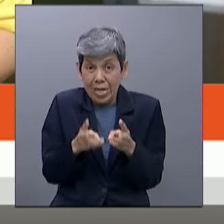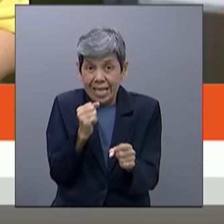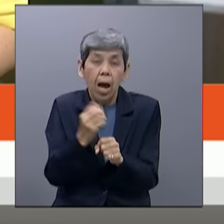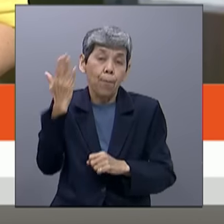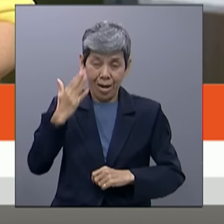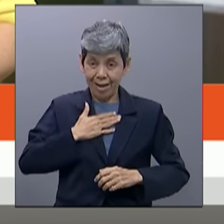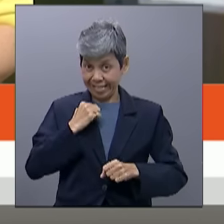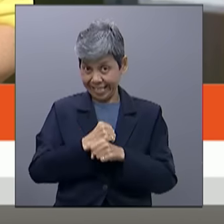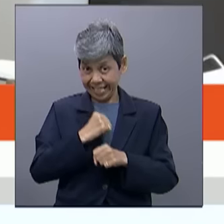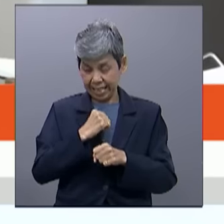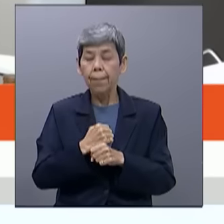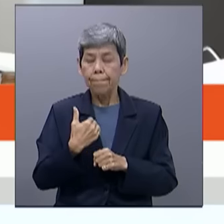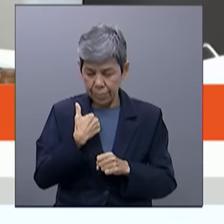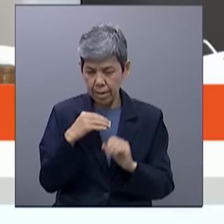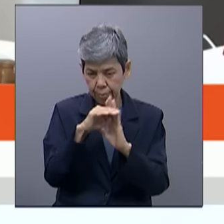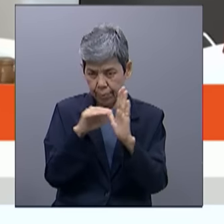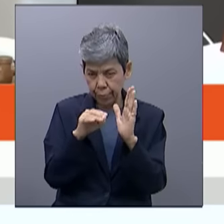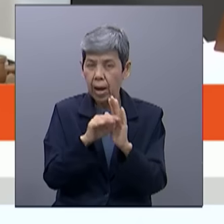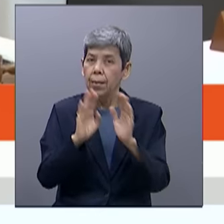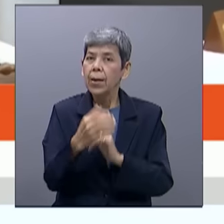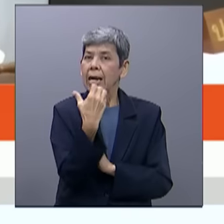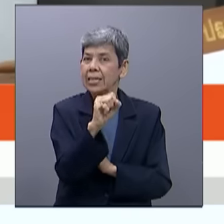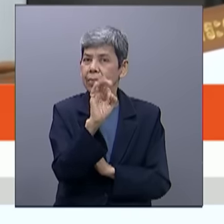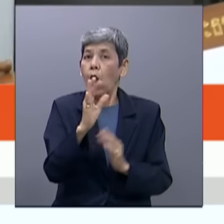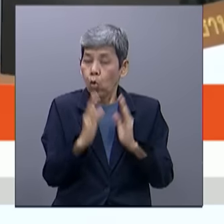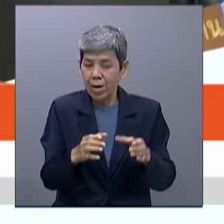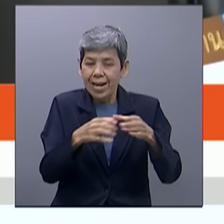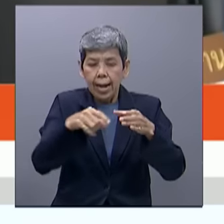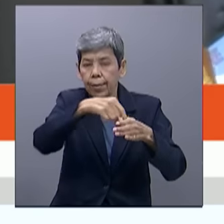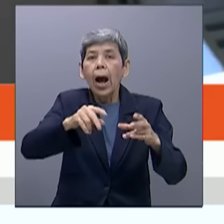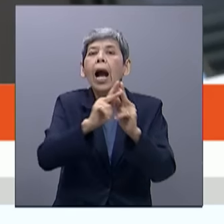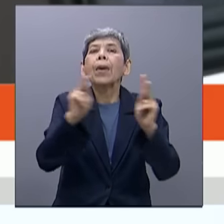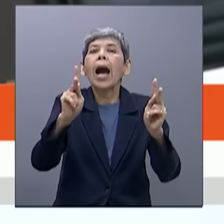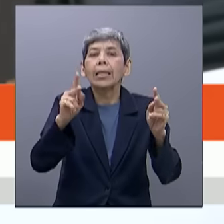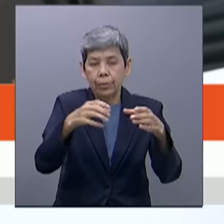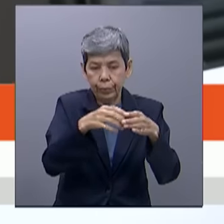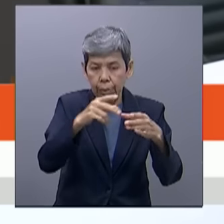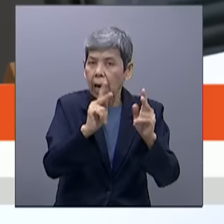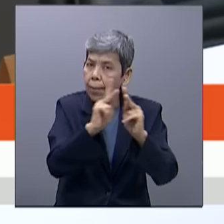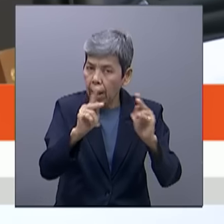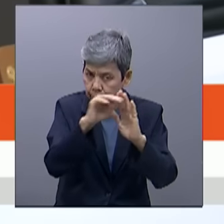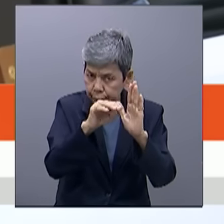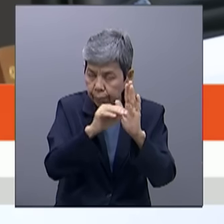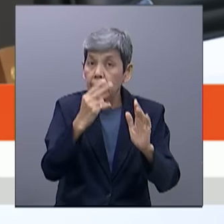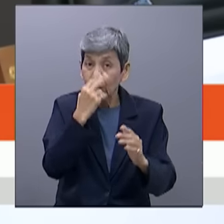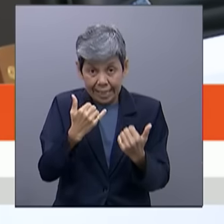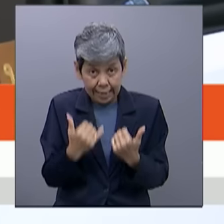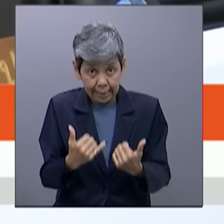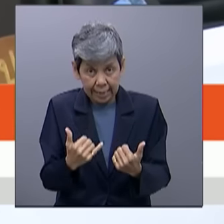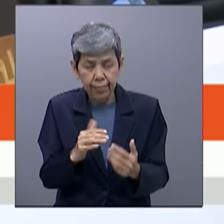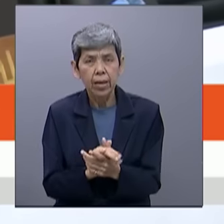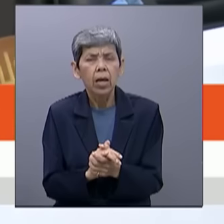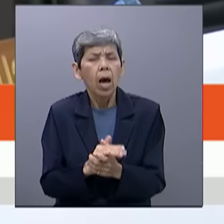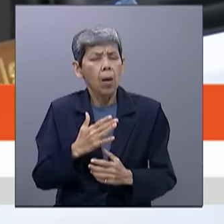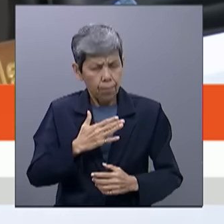ผมเนี่ยเขาจะกำหนดไว้ว่าต้องไม่น้อยกว่า19คนเขาดูเกณฑ์ของกรรมาธิการก่อน ค่ะ เช่นครั้งนี้เนี่ยครั้งผ